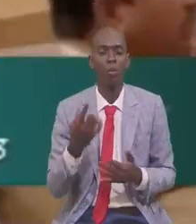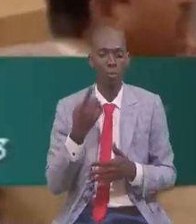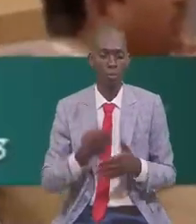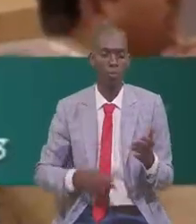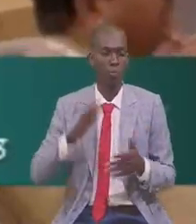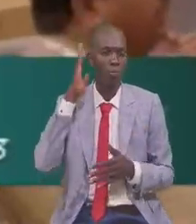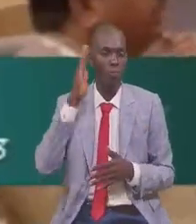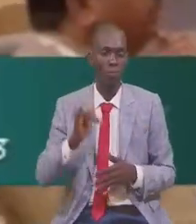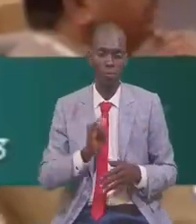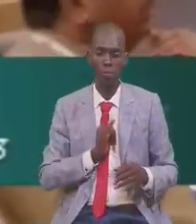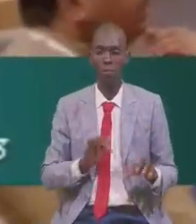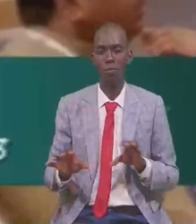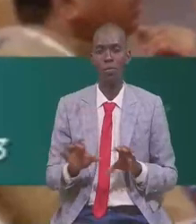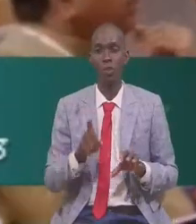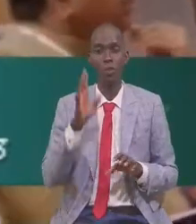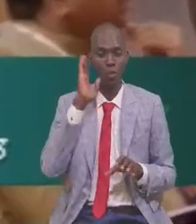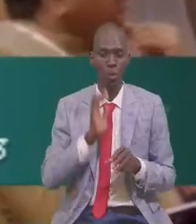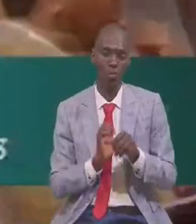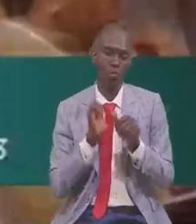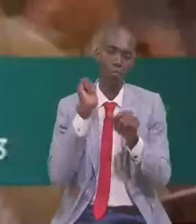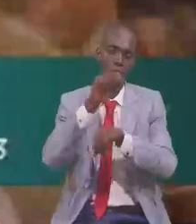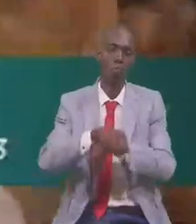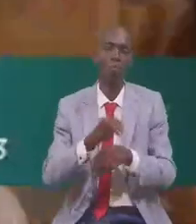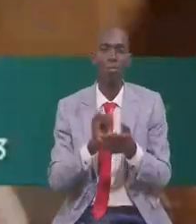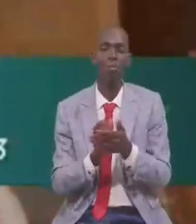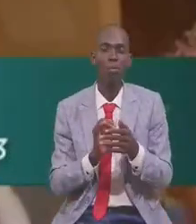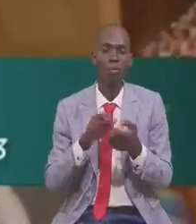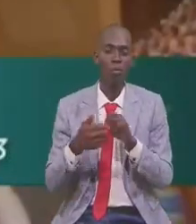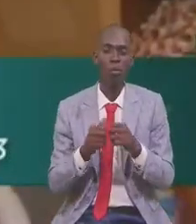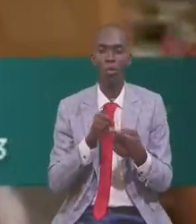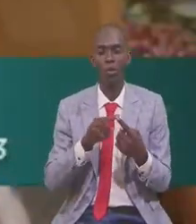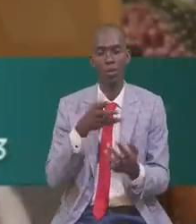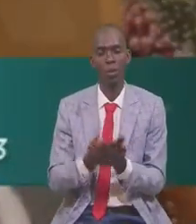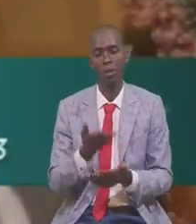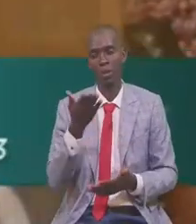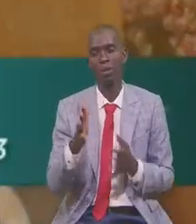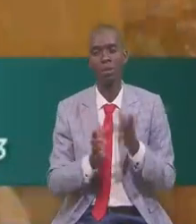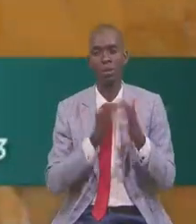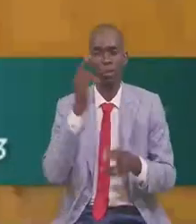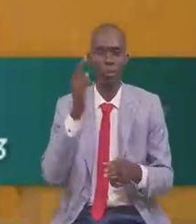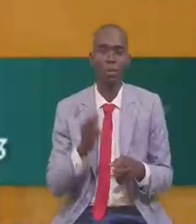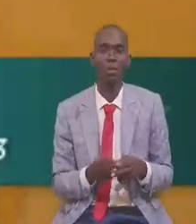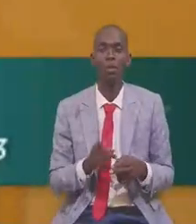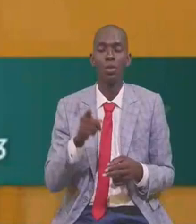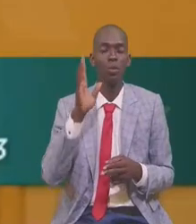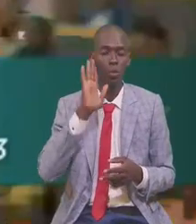Traverse le pont quand tu y arriveras. J'ai dit, tu vas traverser le pont quand tu y arriveras là-bas.